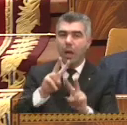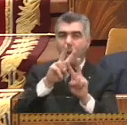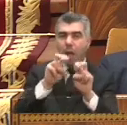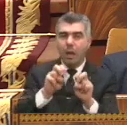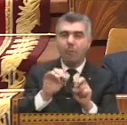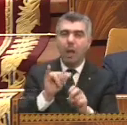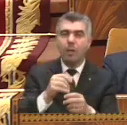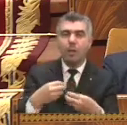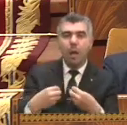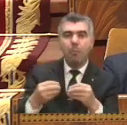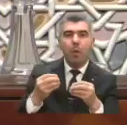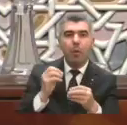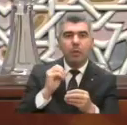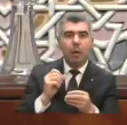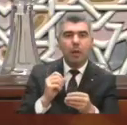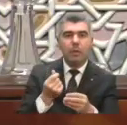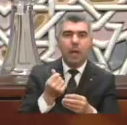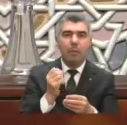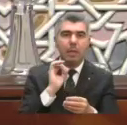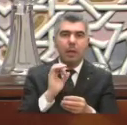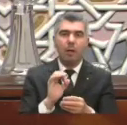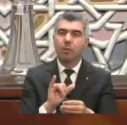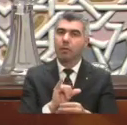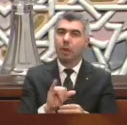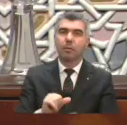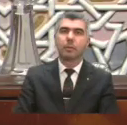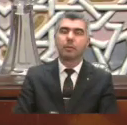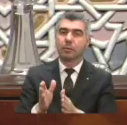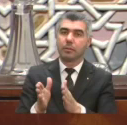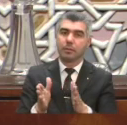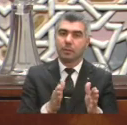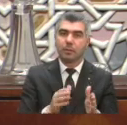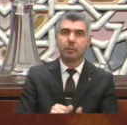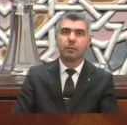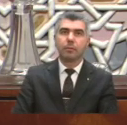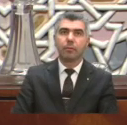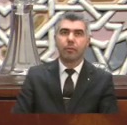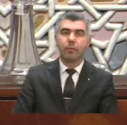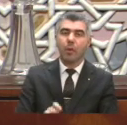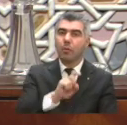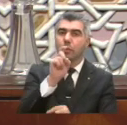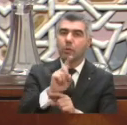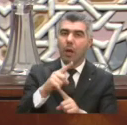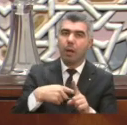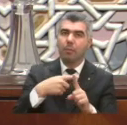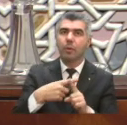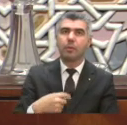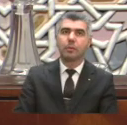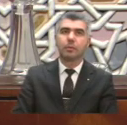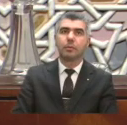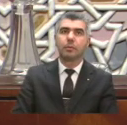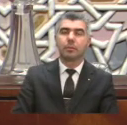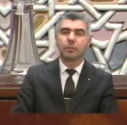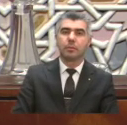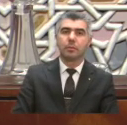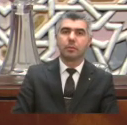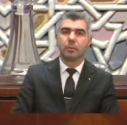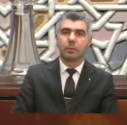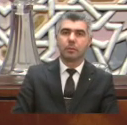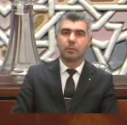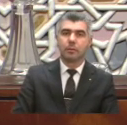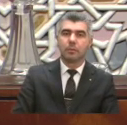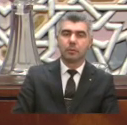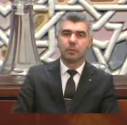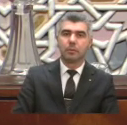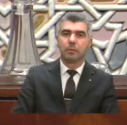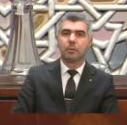عني شكرا المحترم انتهى الوقت نمر الى التعقيبات الاضافيه سيده الوزيره تعقيبات السيده